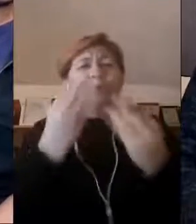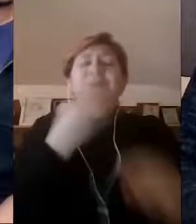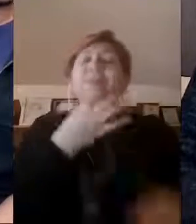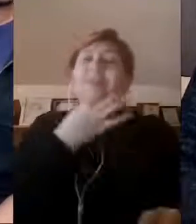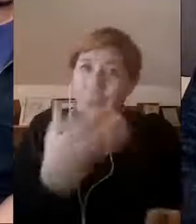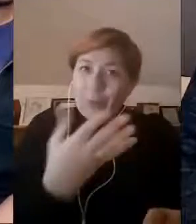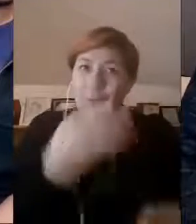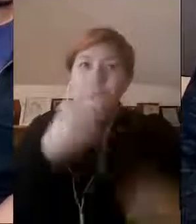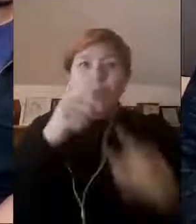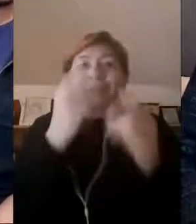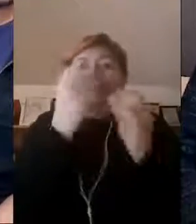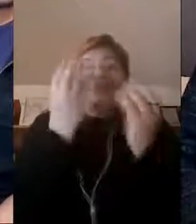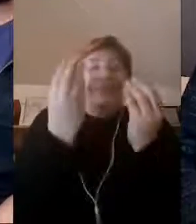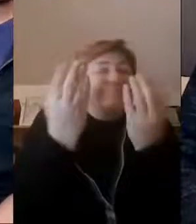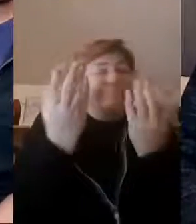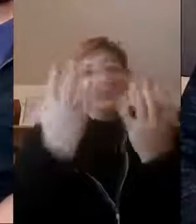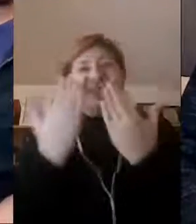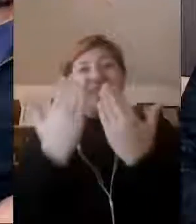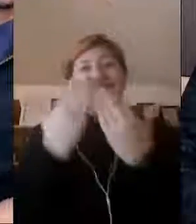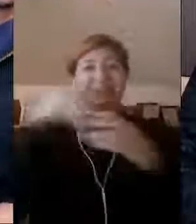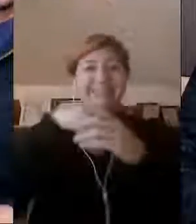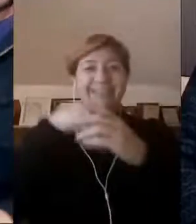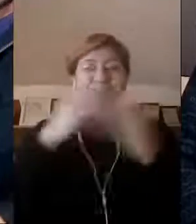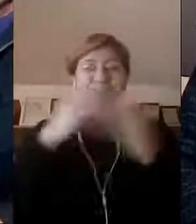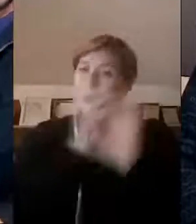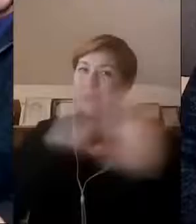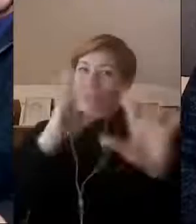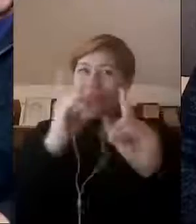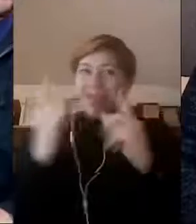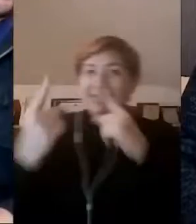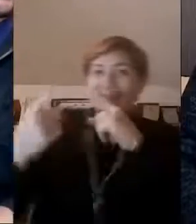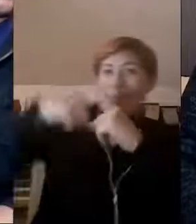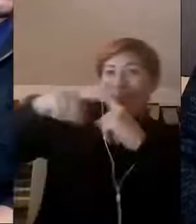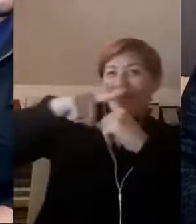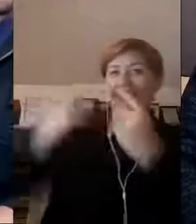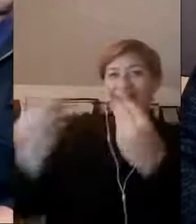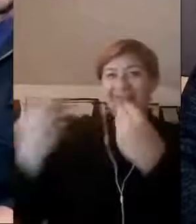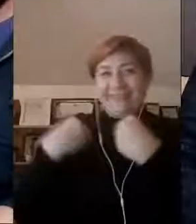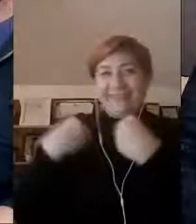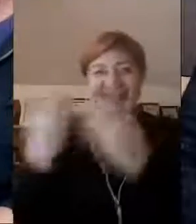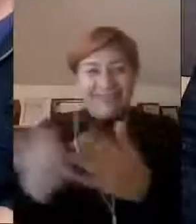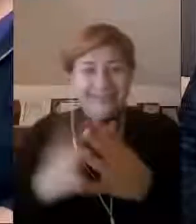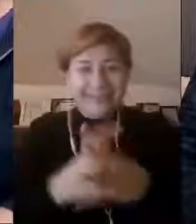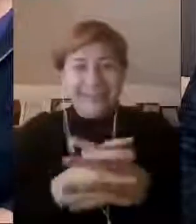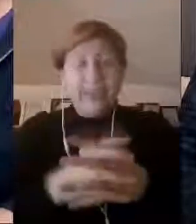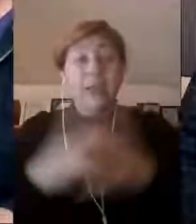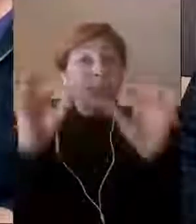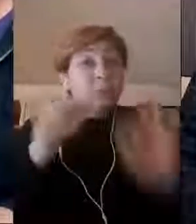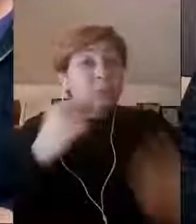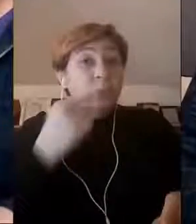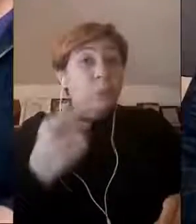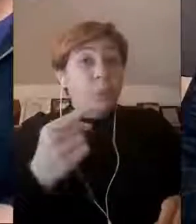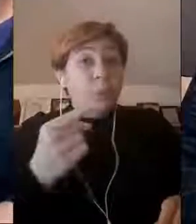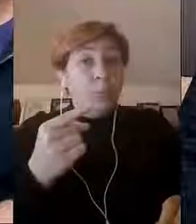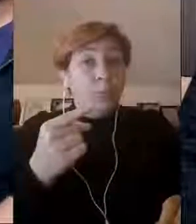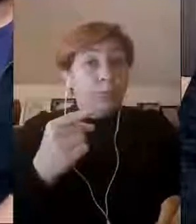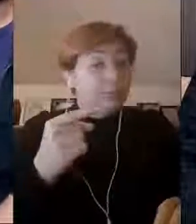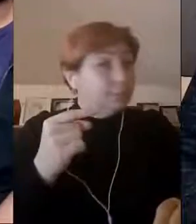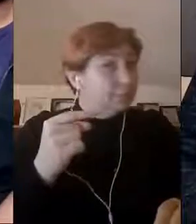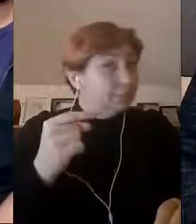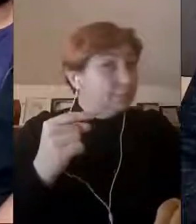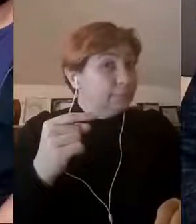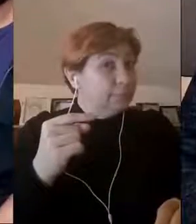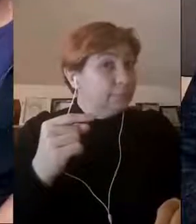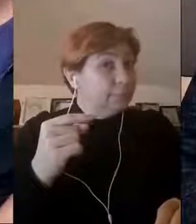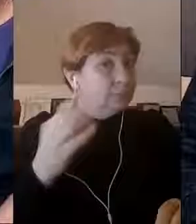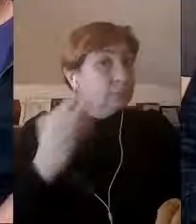ederiz bu yaptığın incelik için. Çok güzel bir motivasyon Rica ederim. oldu Ne bizim demek için de. ya? Yani ben hep söylüyorum. Böyle Twitch'te ben çok